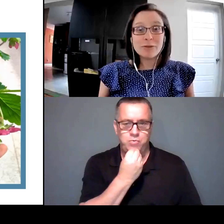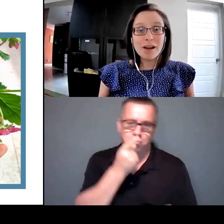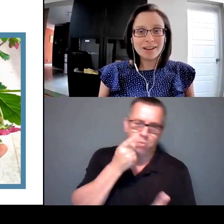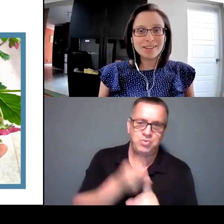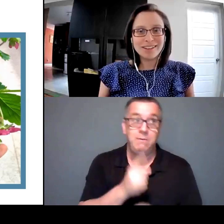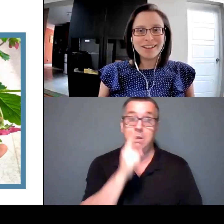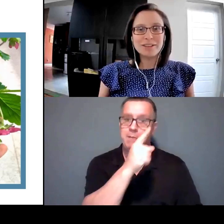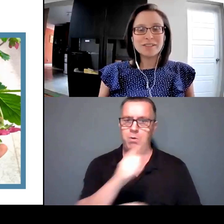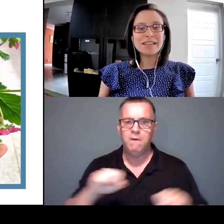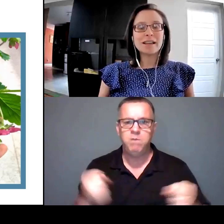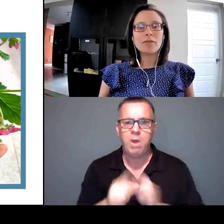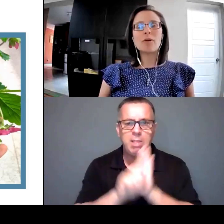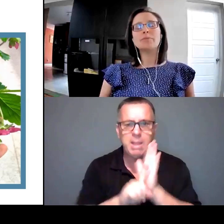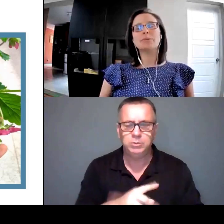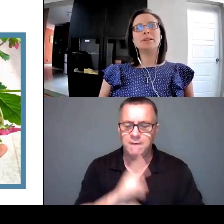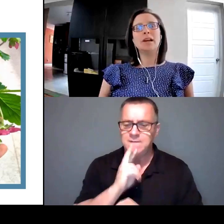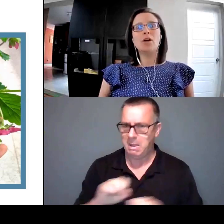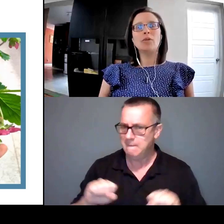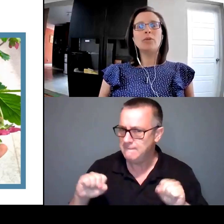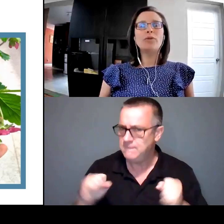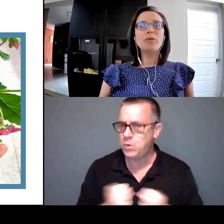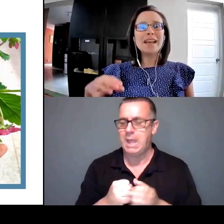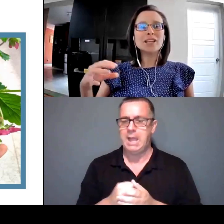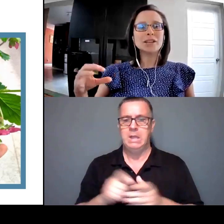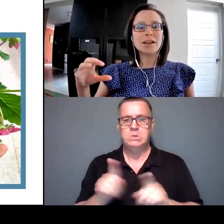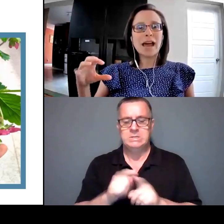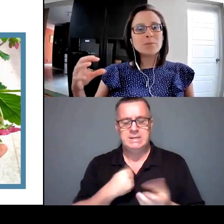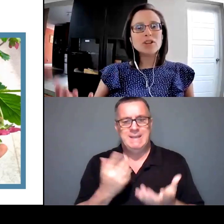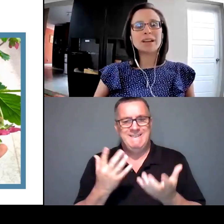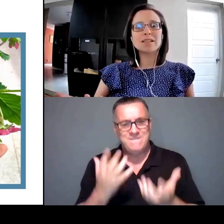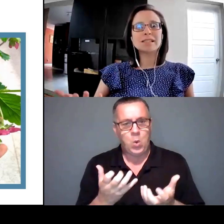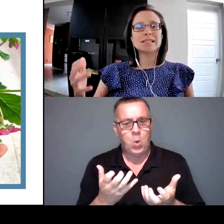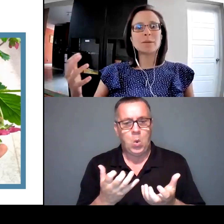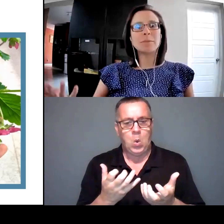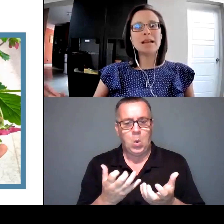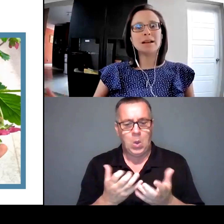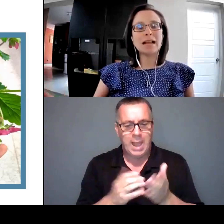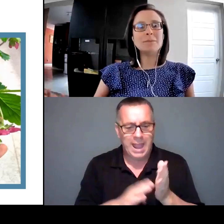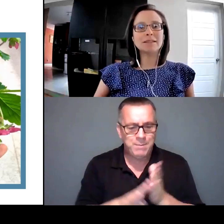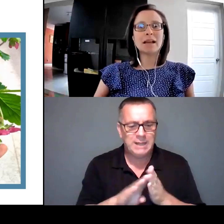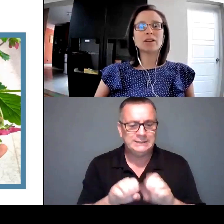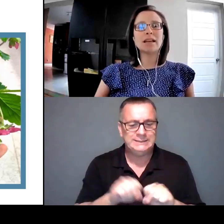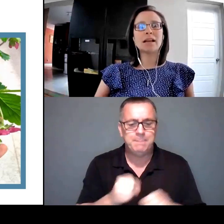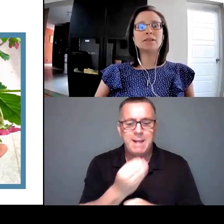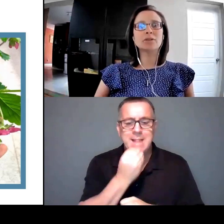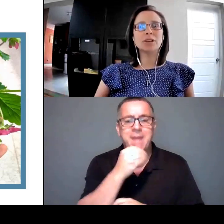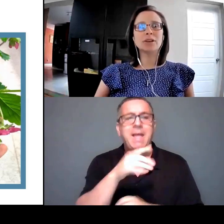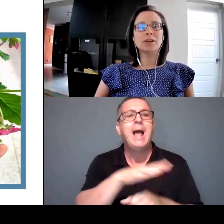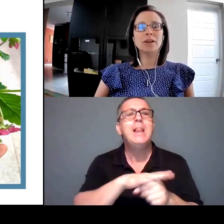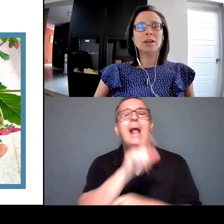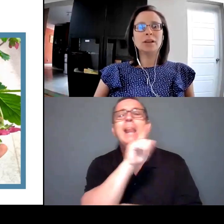faisait froid, hein? Il faisait très froid, puis on voulait améliorer le système alimentaire local.